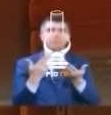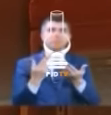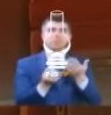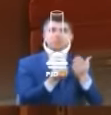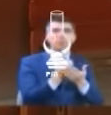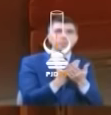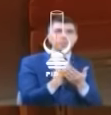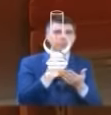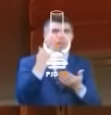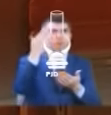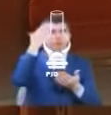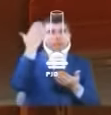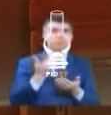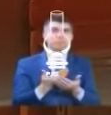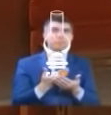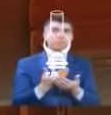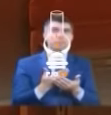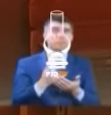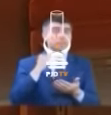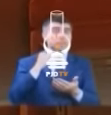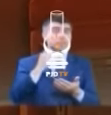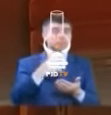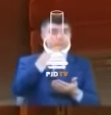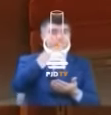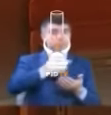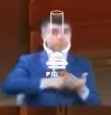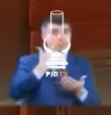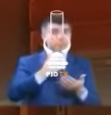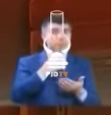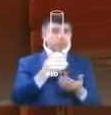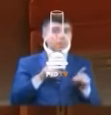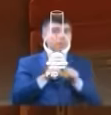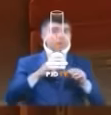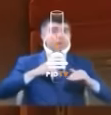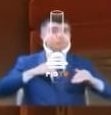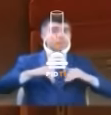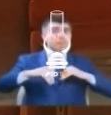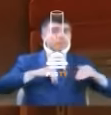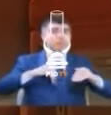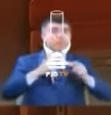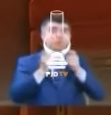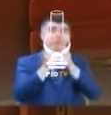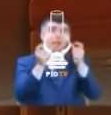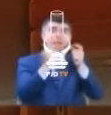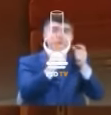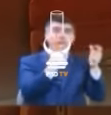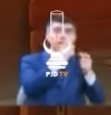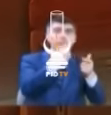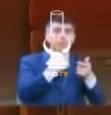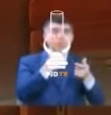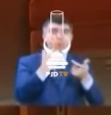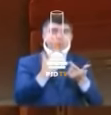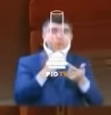فكنحاولوا نقدروا هذا الشيء. ولذلك وانا متفق بانه جزء من هذا الطريق لان كنا طلقناه الشركه لم توفي مثل ما وقع في